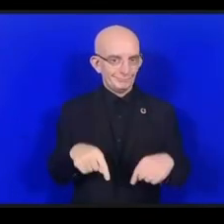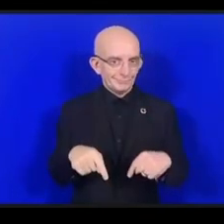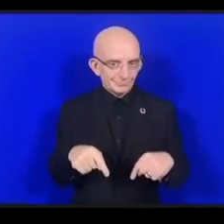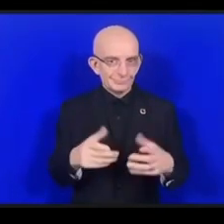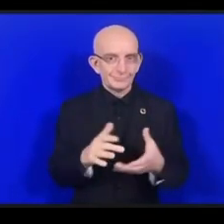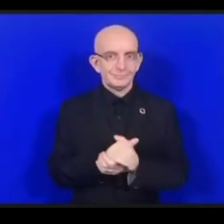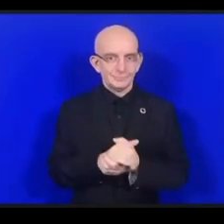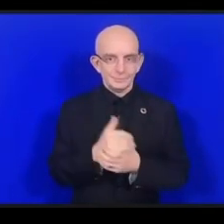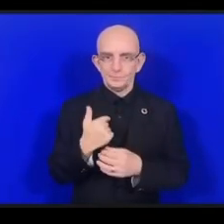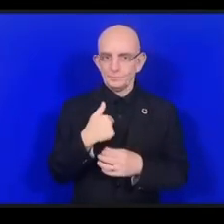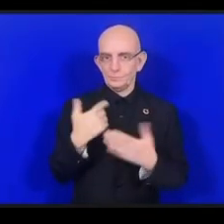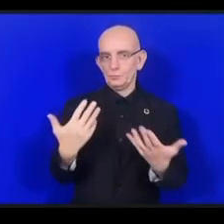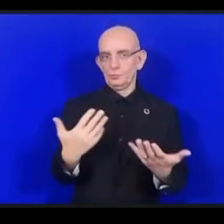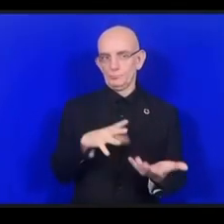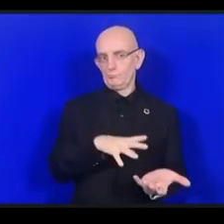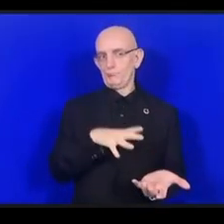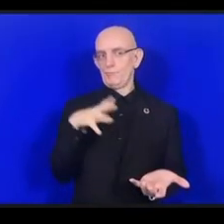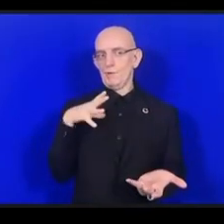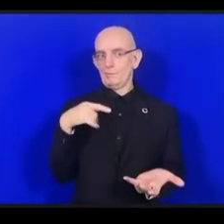很高兴在这里